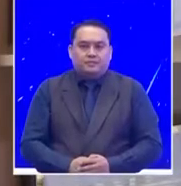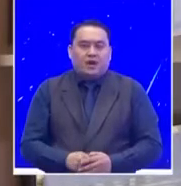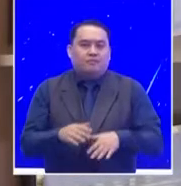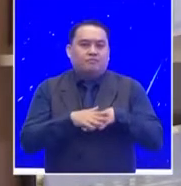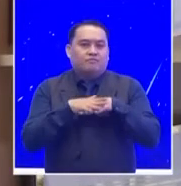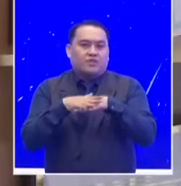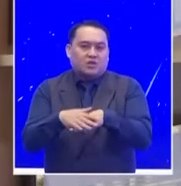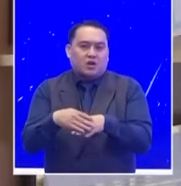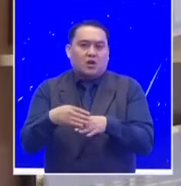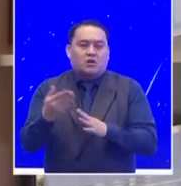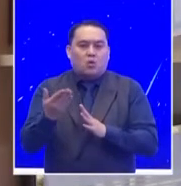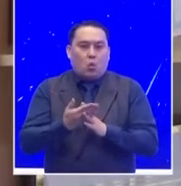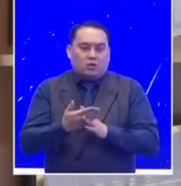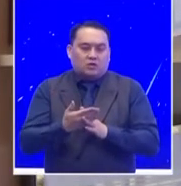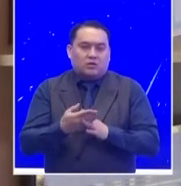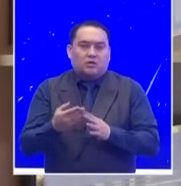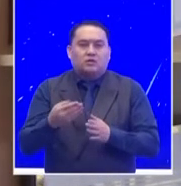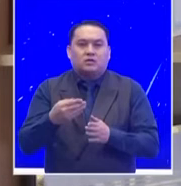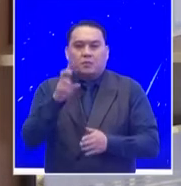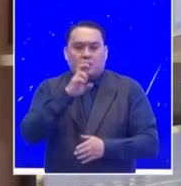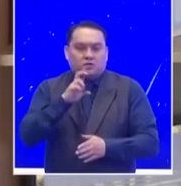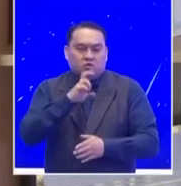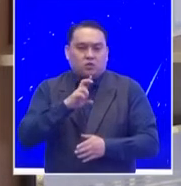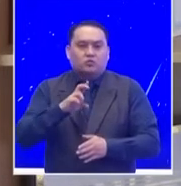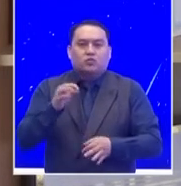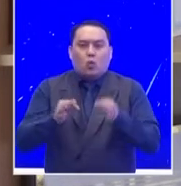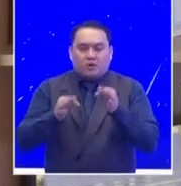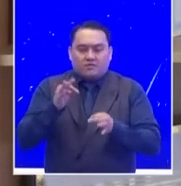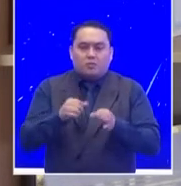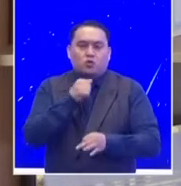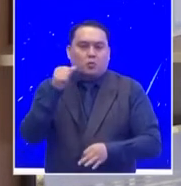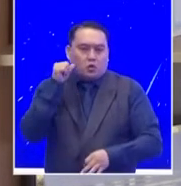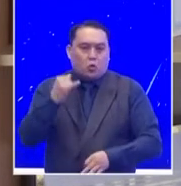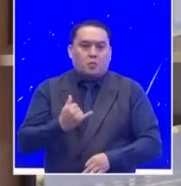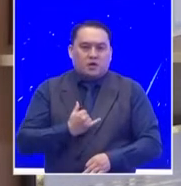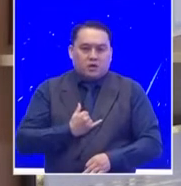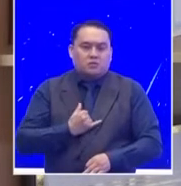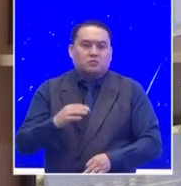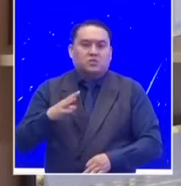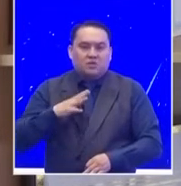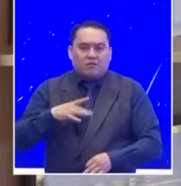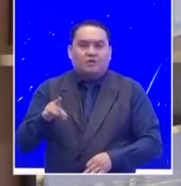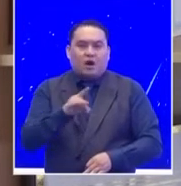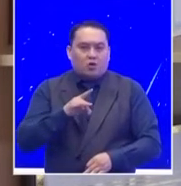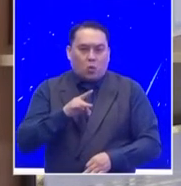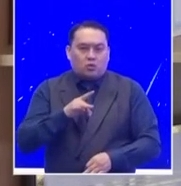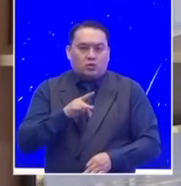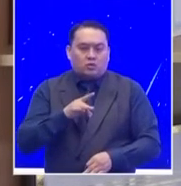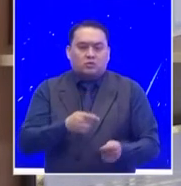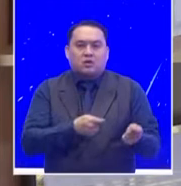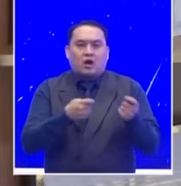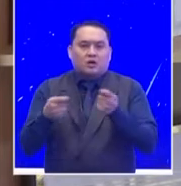Выделяется льготная солярка, субсидированная солярка со стороны государства. В прошлом году мы в район завезли